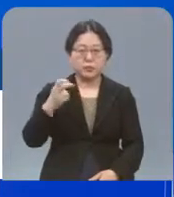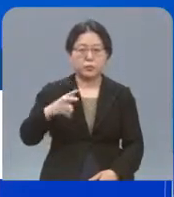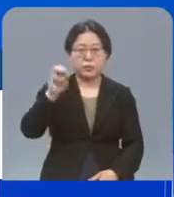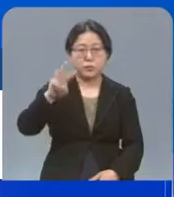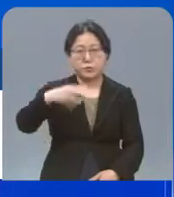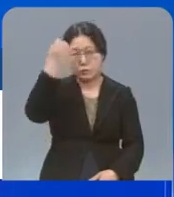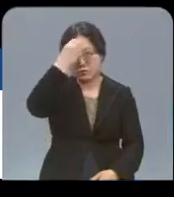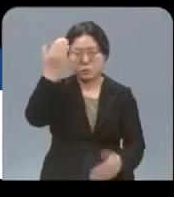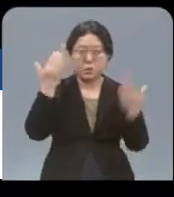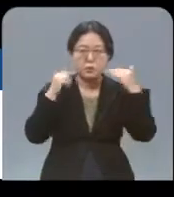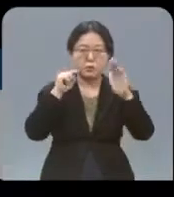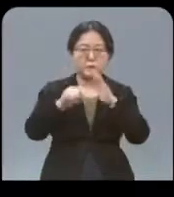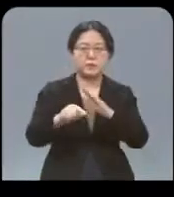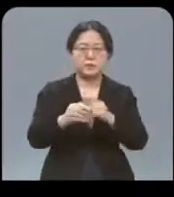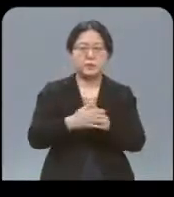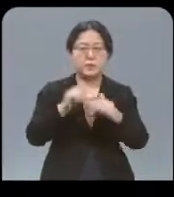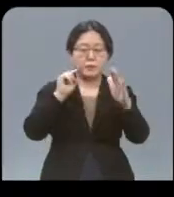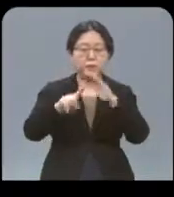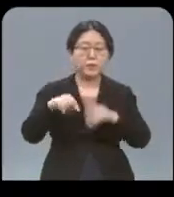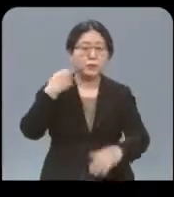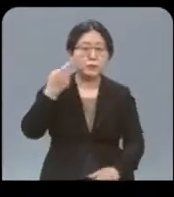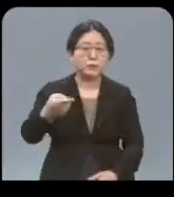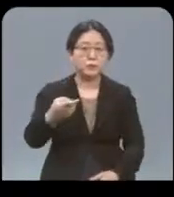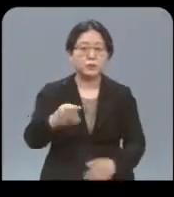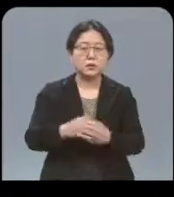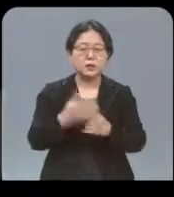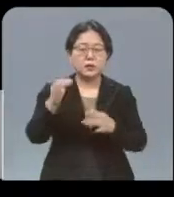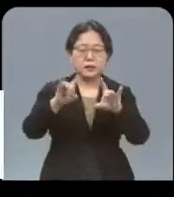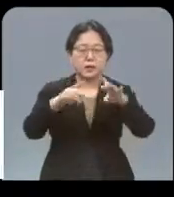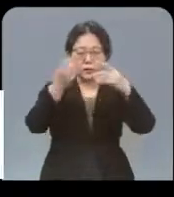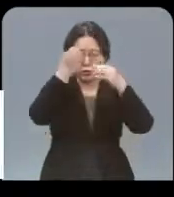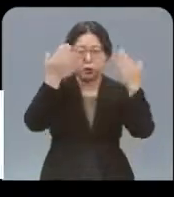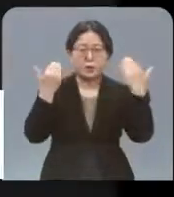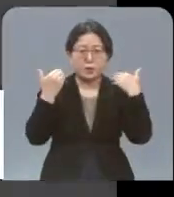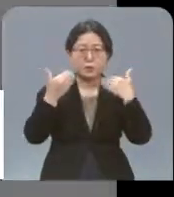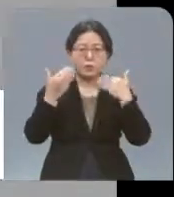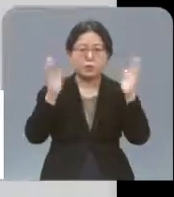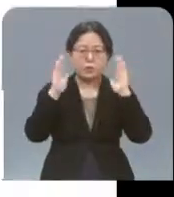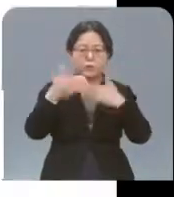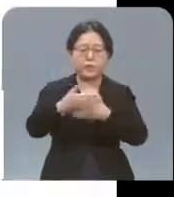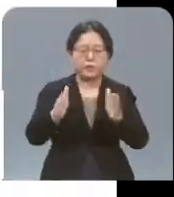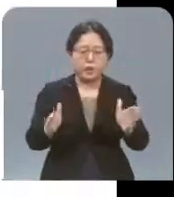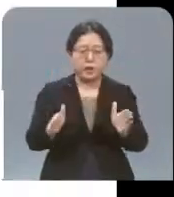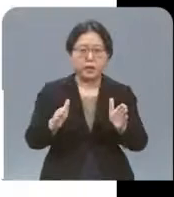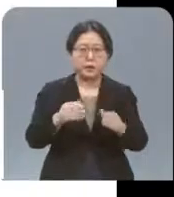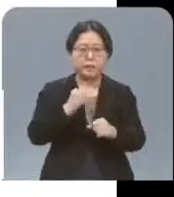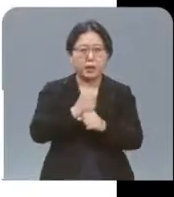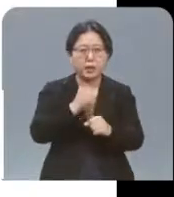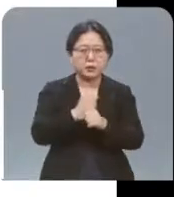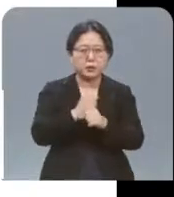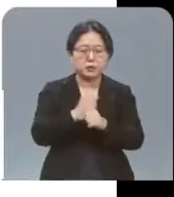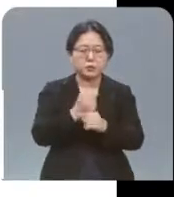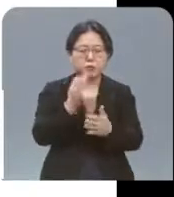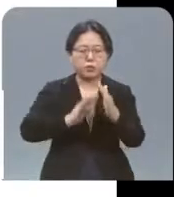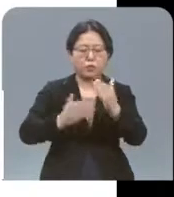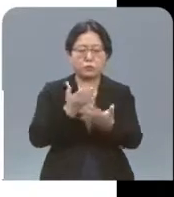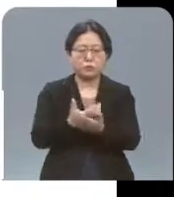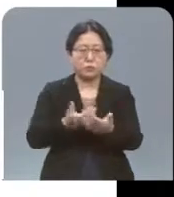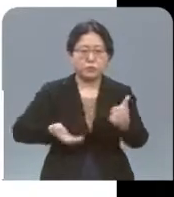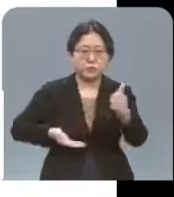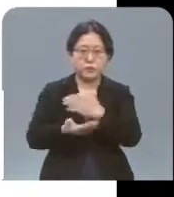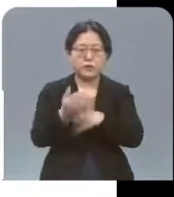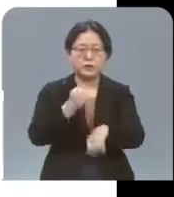광주고를 방문했습니다. 방문 다음 날 각 고등학교에는 바로 스터디룸 설치 조사 공문이 발송됐고